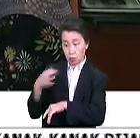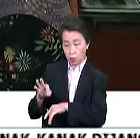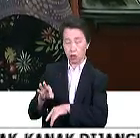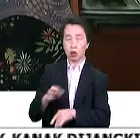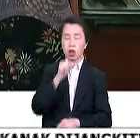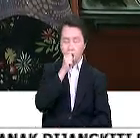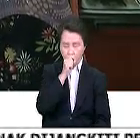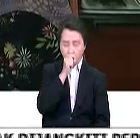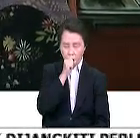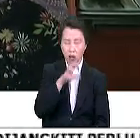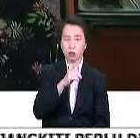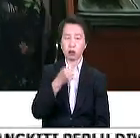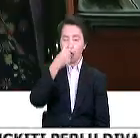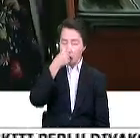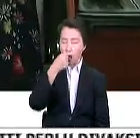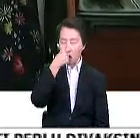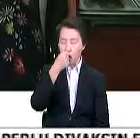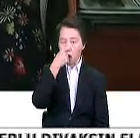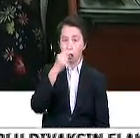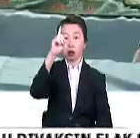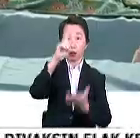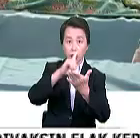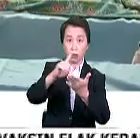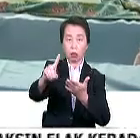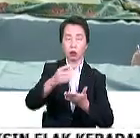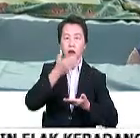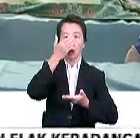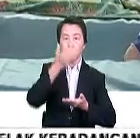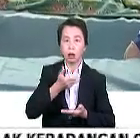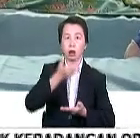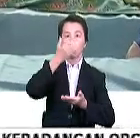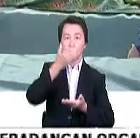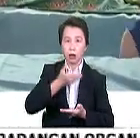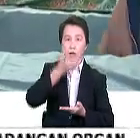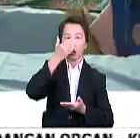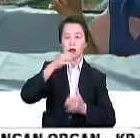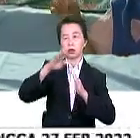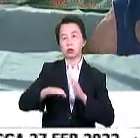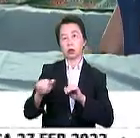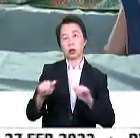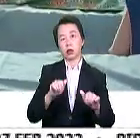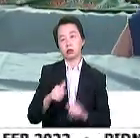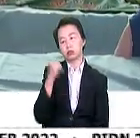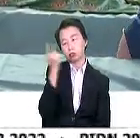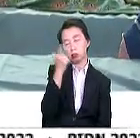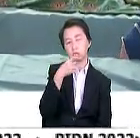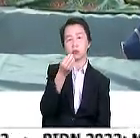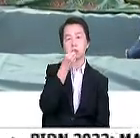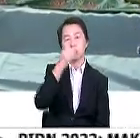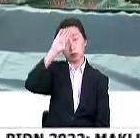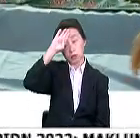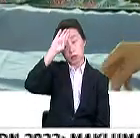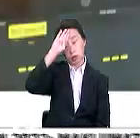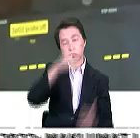batuk dan selesema berterusan melebihi seminggu, bernafas laju, kurang aktif, kurang selera makan, demam yang